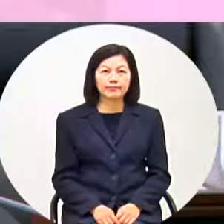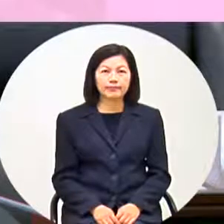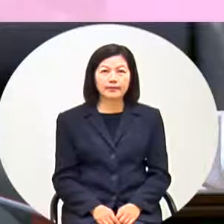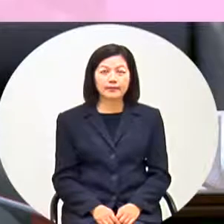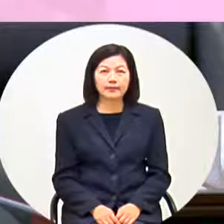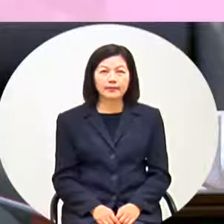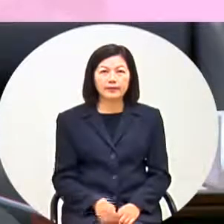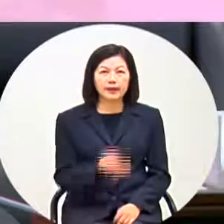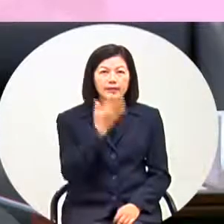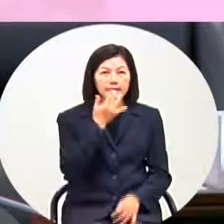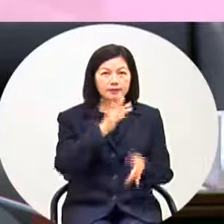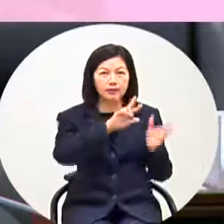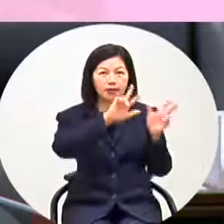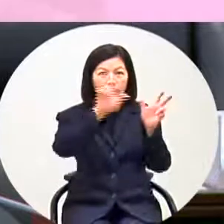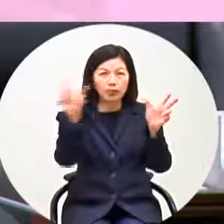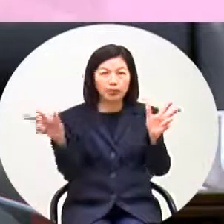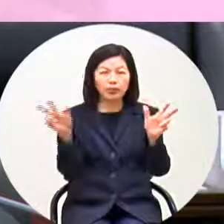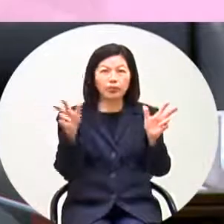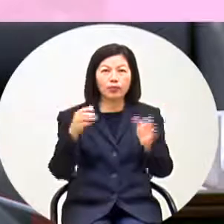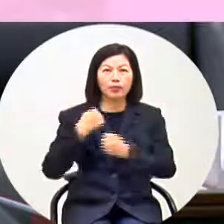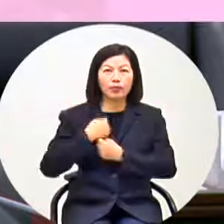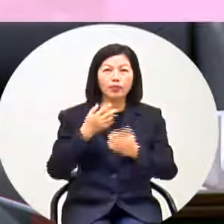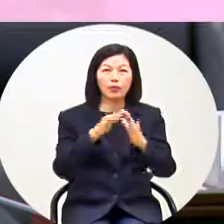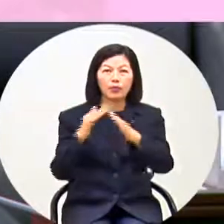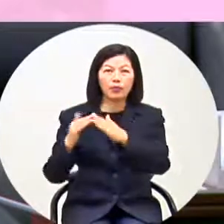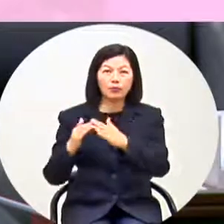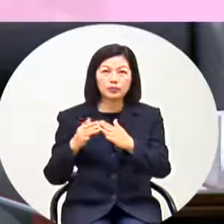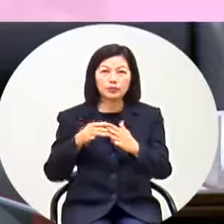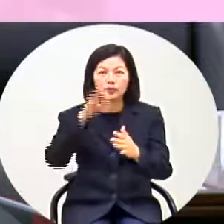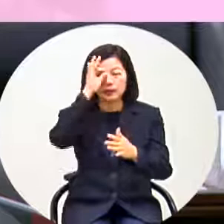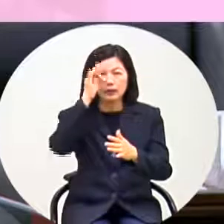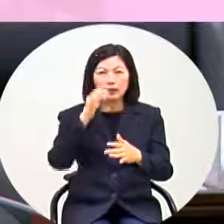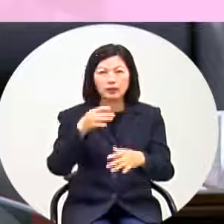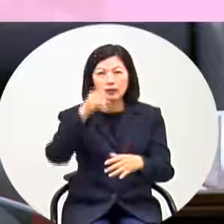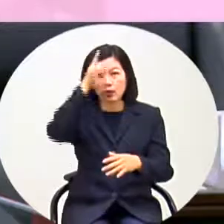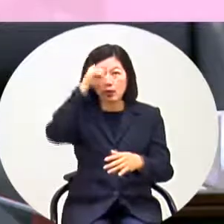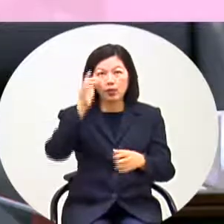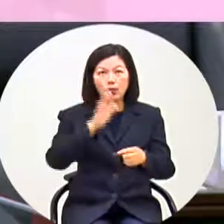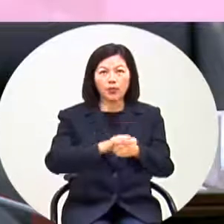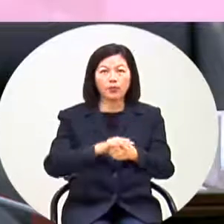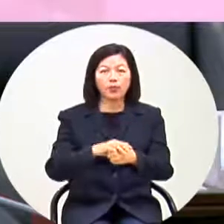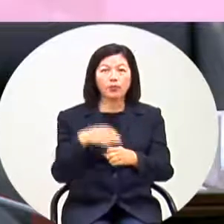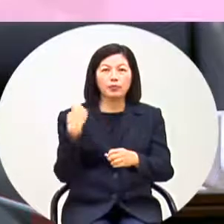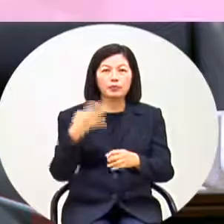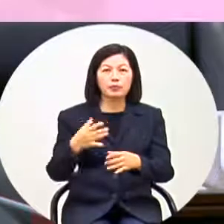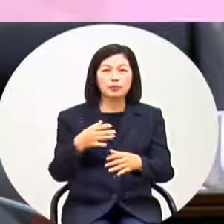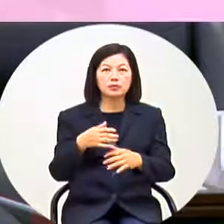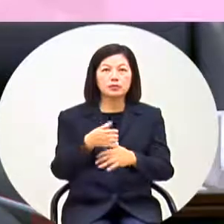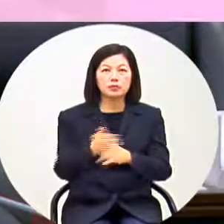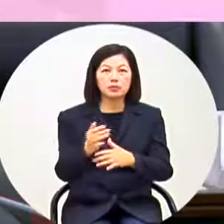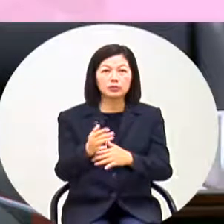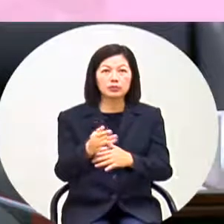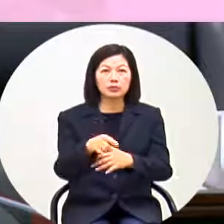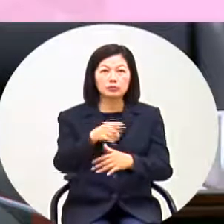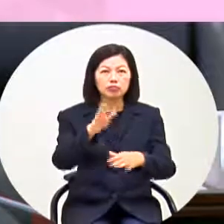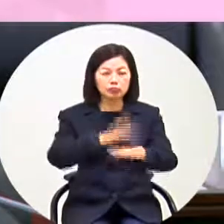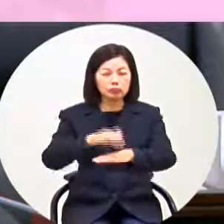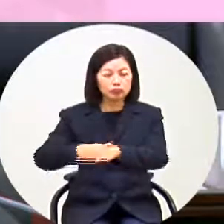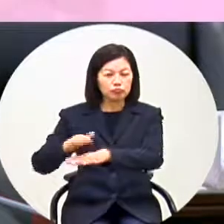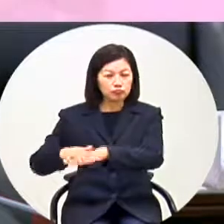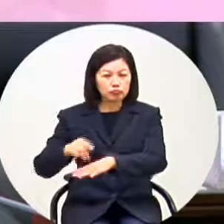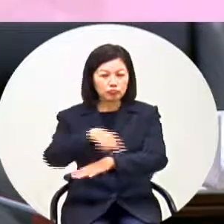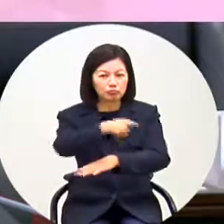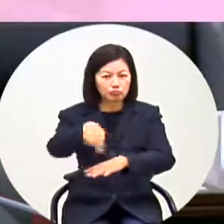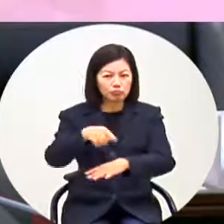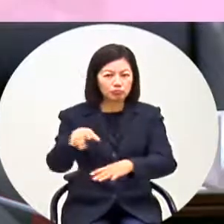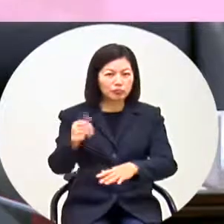村，那像彩虹眷村哦它的高手在民间呢，所以本席觉得说黄埔